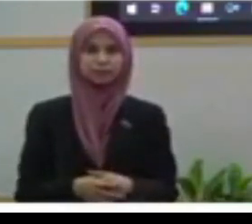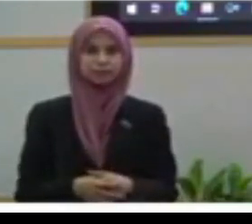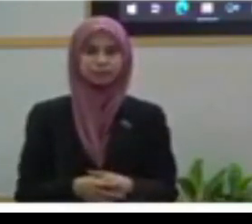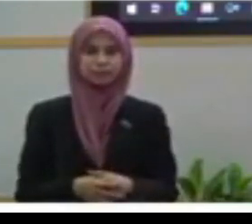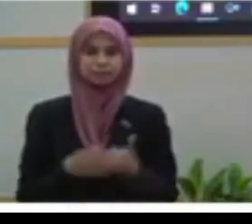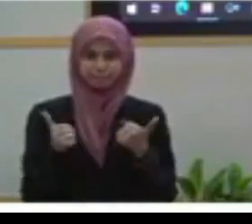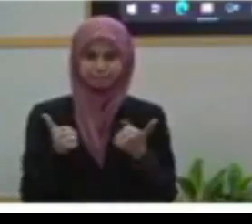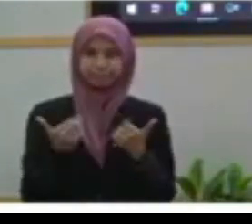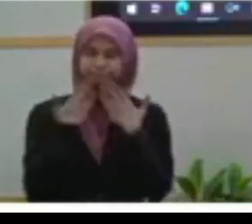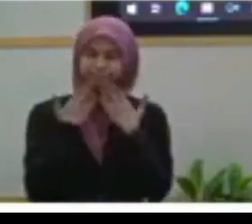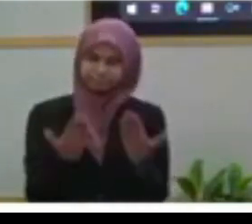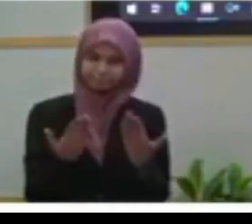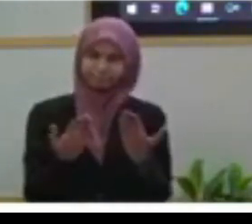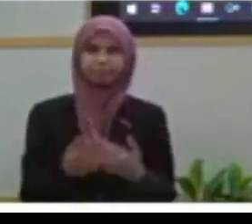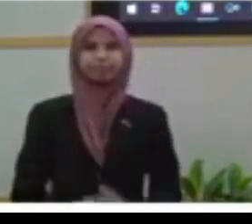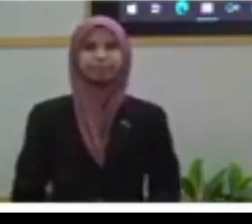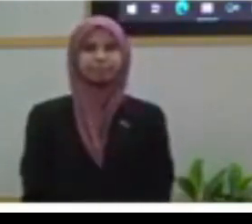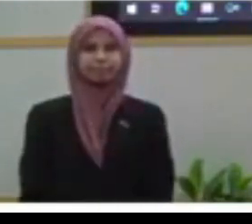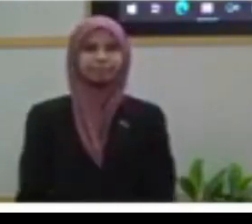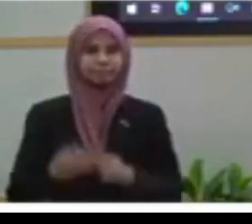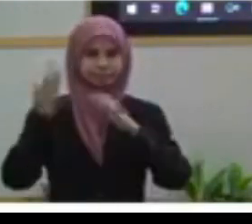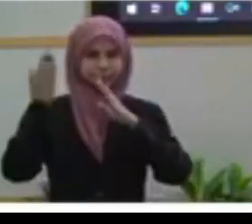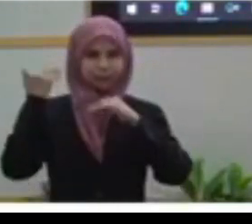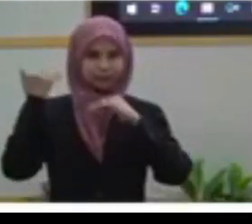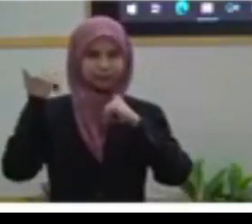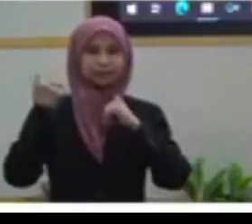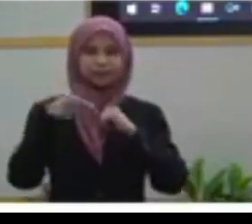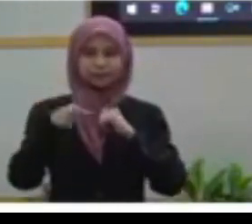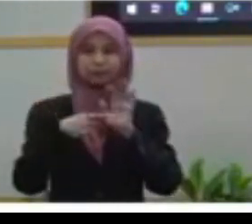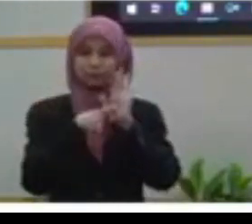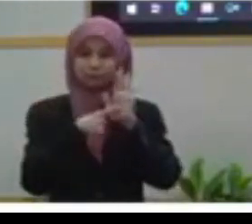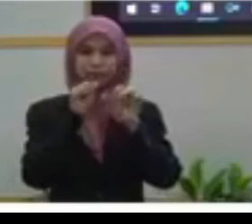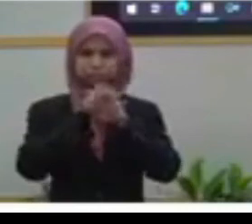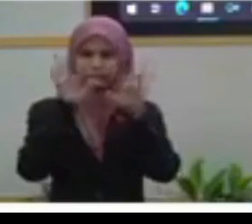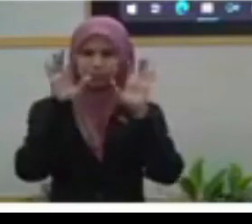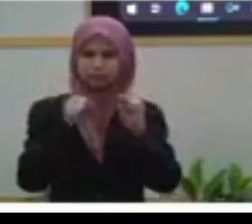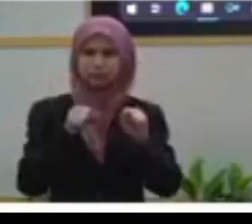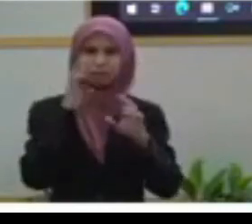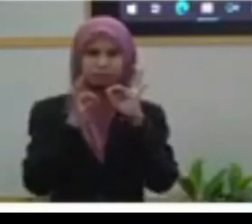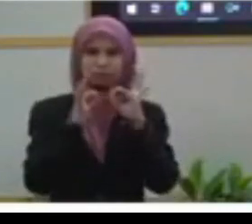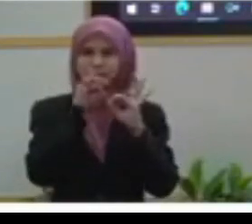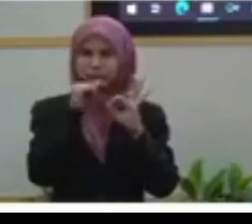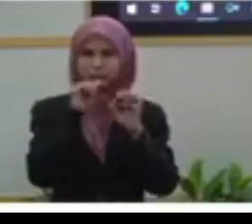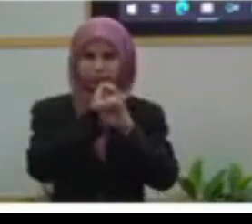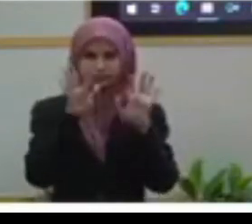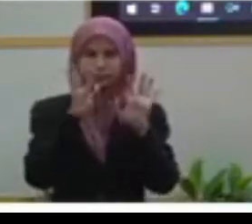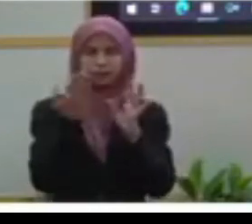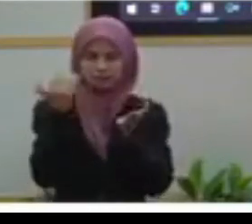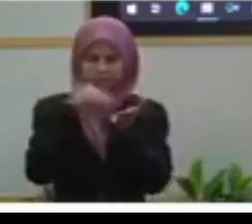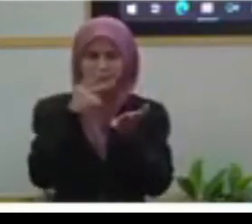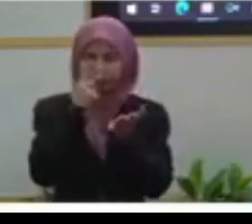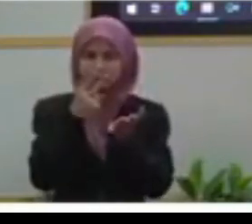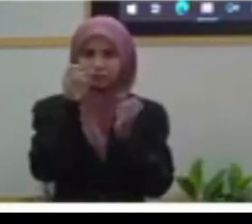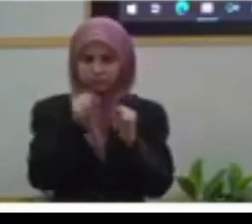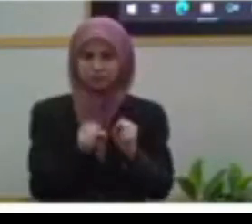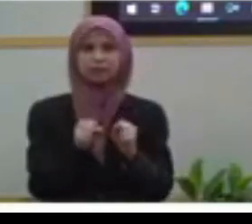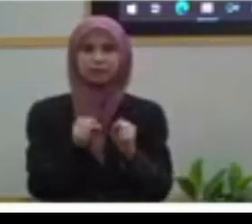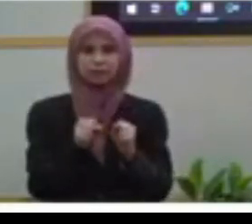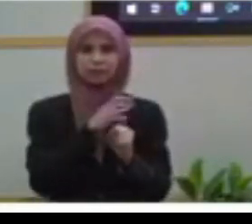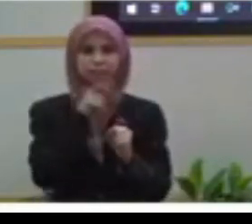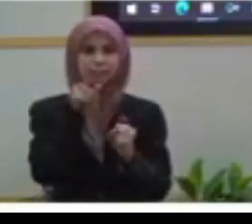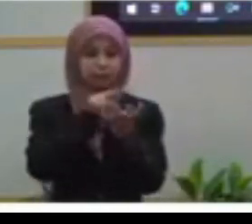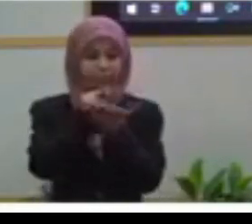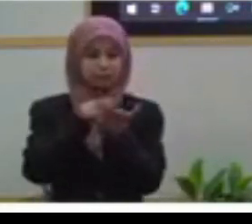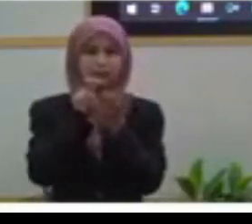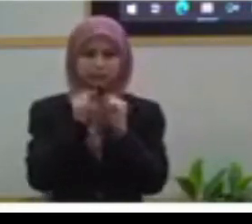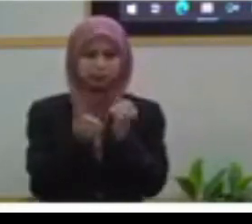Sekian, terima kasih. Saya harap tutorial ini jelas. Kalau tak jelas, kita boleh ulangi. Dan video ini boleh diulangi